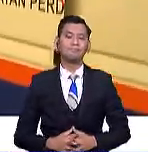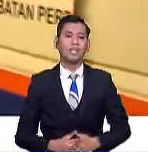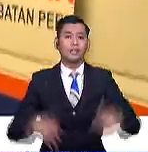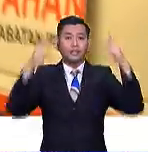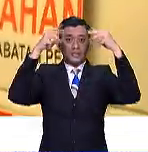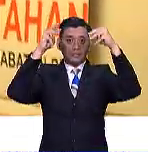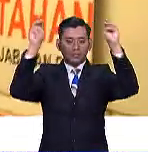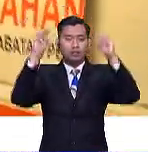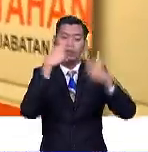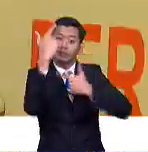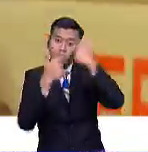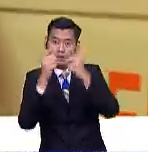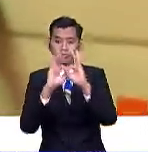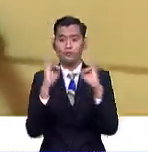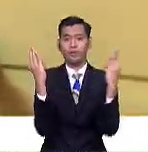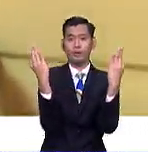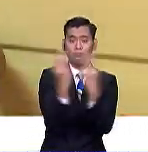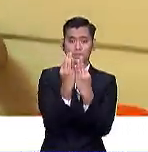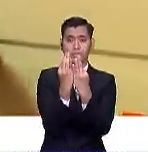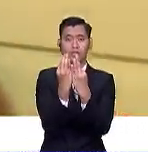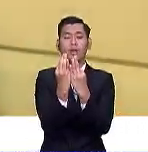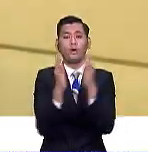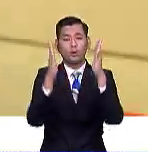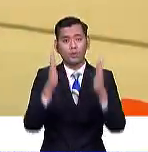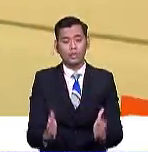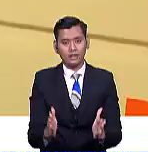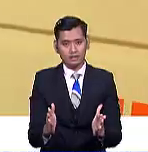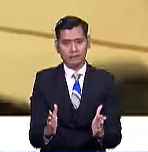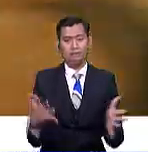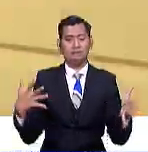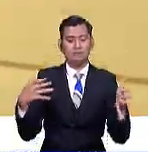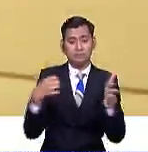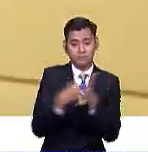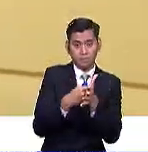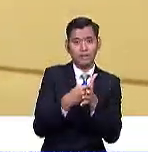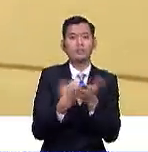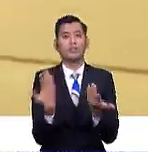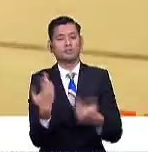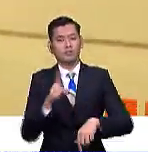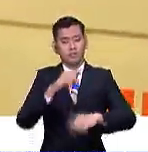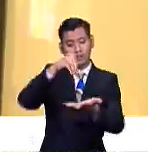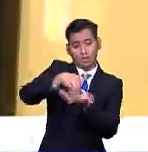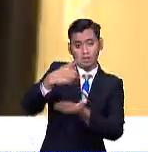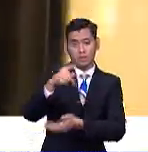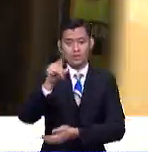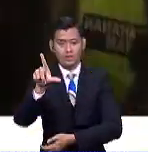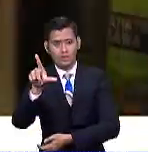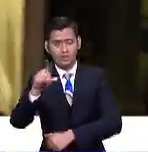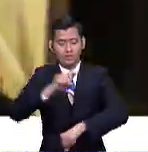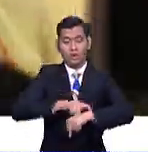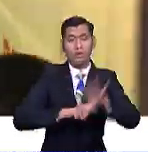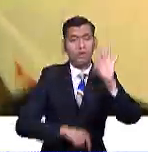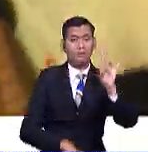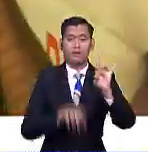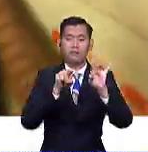Perdana Menteri melawat keluarga dan mangsa kemalangan di Hospital Kuala Lumpur dalam kejadian kira-kira pukul 8.45 malam